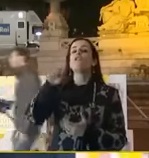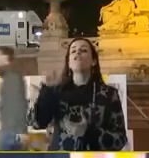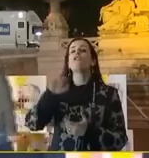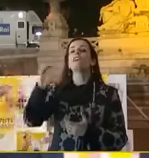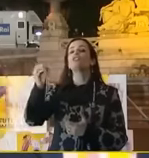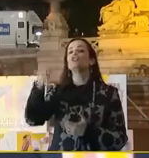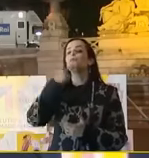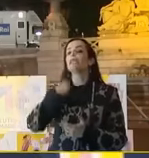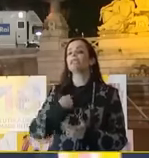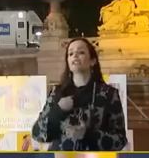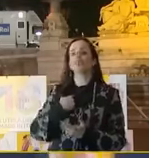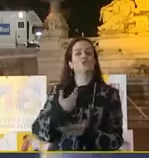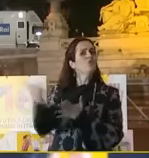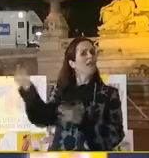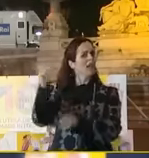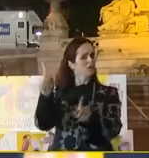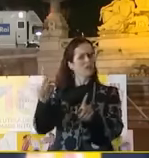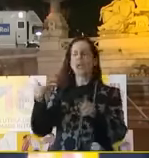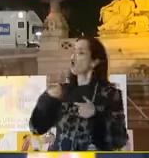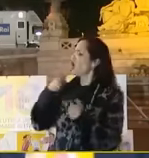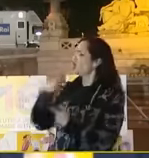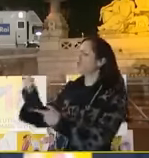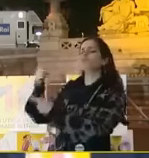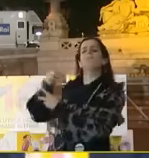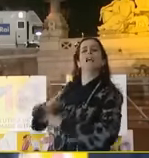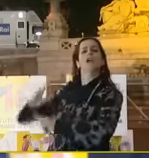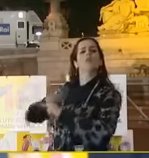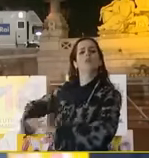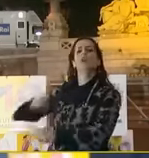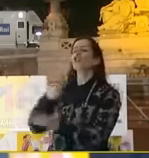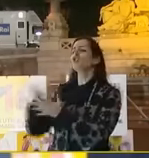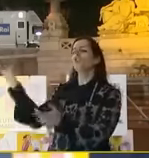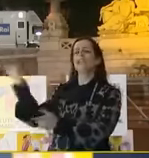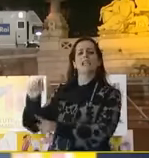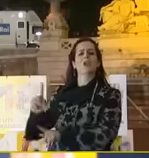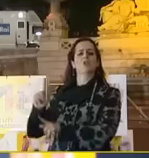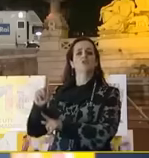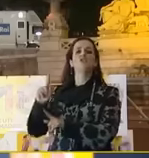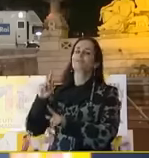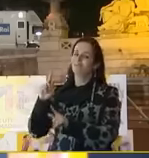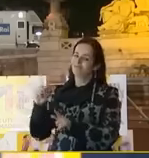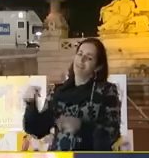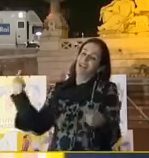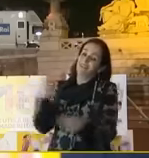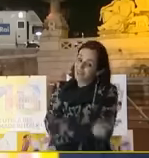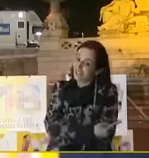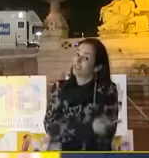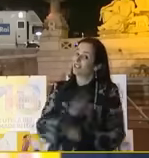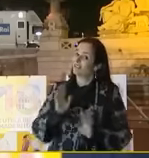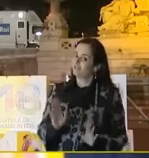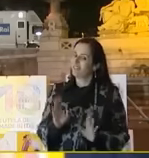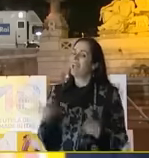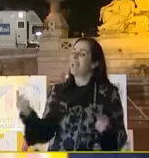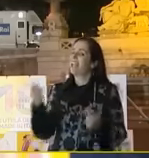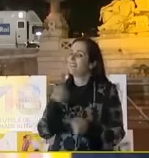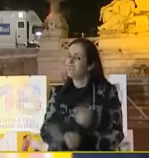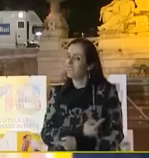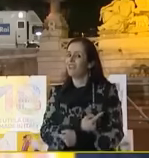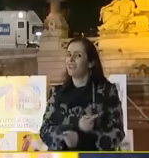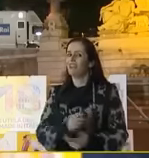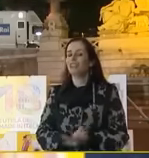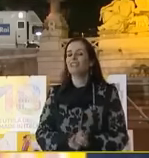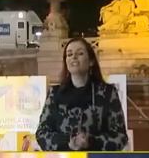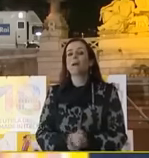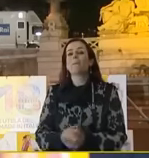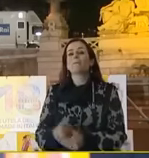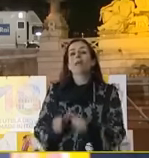non la racconto assolutamente, stai tranquillo. Quando sono andato da Fazio, prima di entrare da Fazio, io